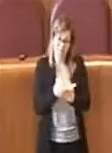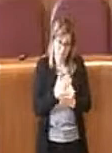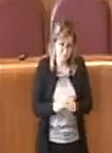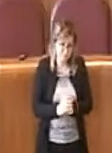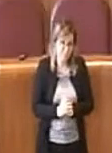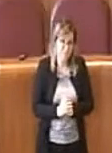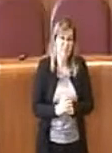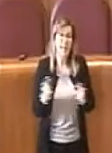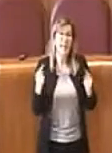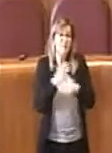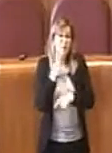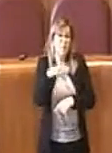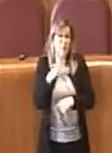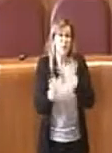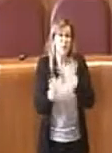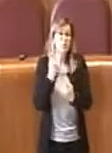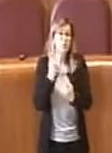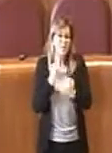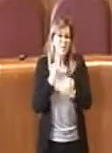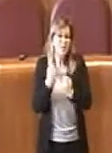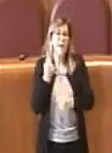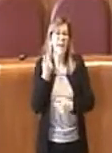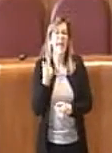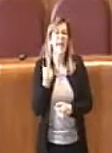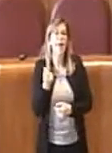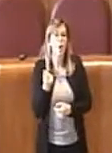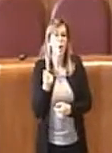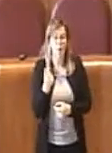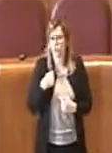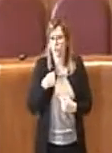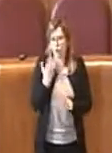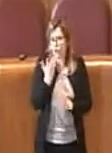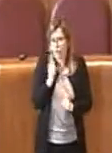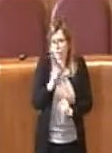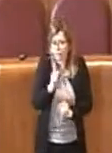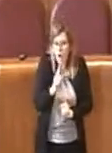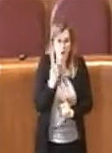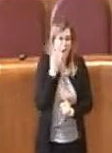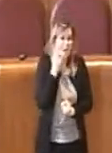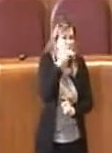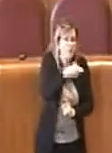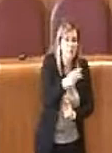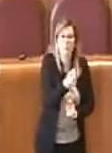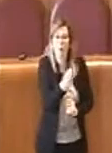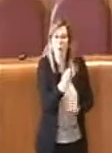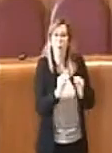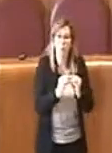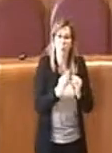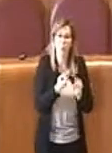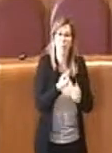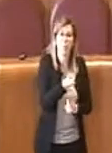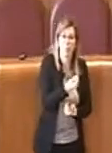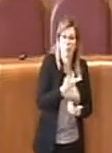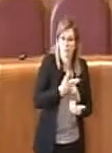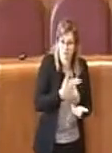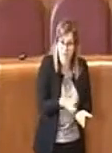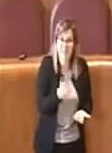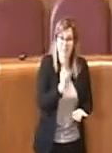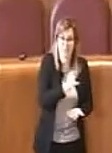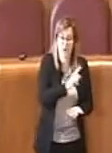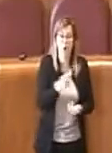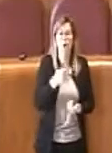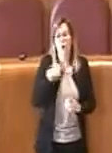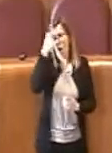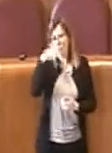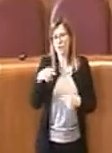economici non voglio fare i conti in tasca a nessuno ci mancherebbe tutti comprendiamo il difficile momento che la città sta